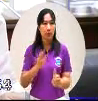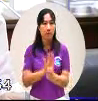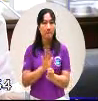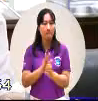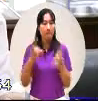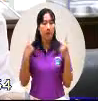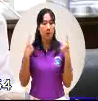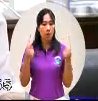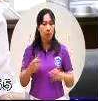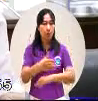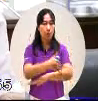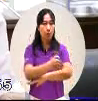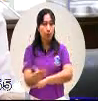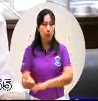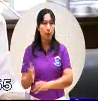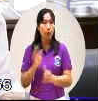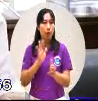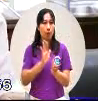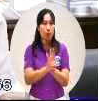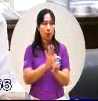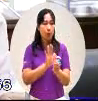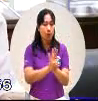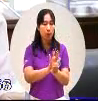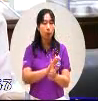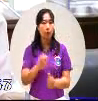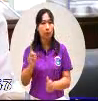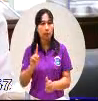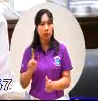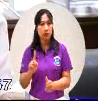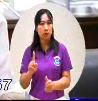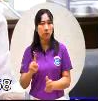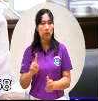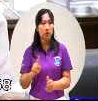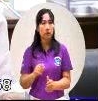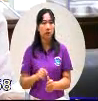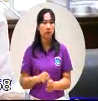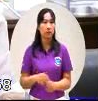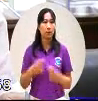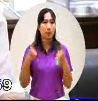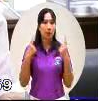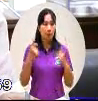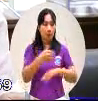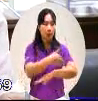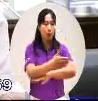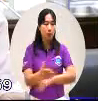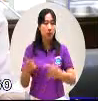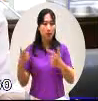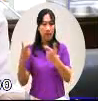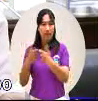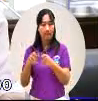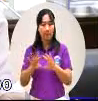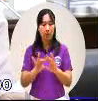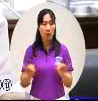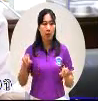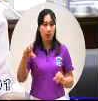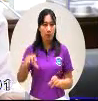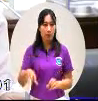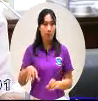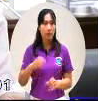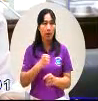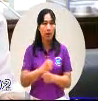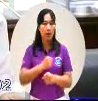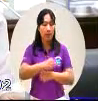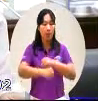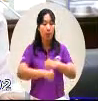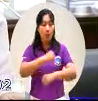啊推行？或是都市，或是盐乡，就是配合地方做一个活动，比如说